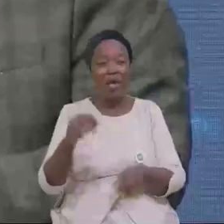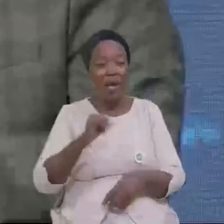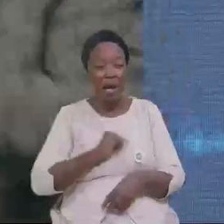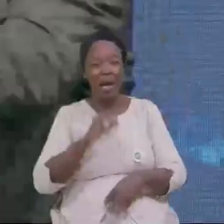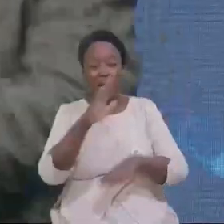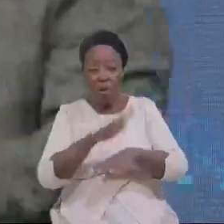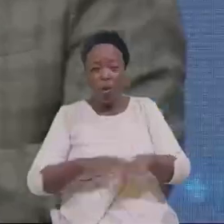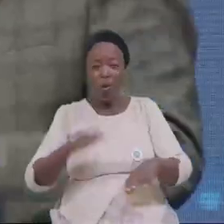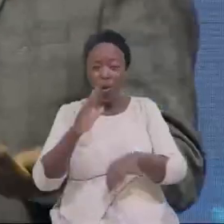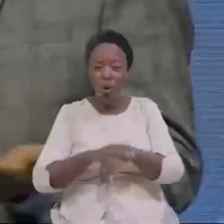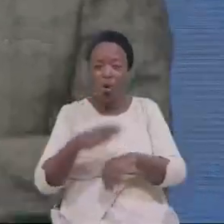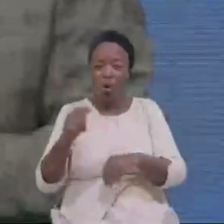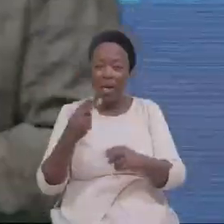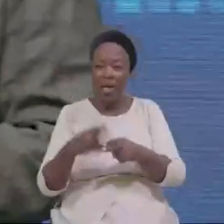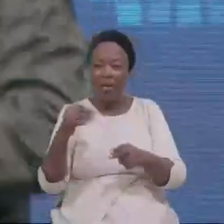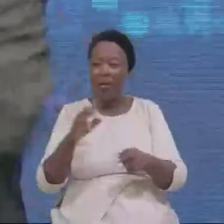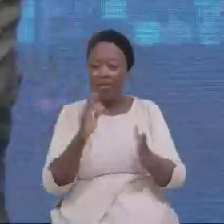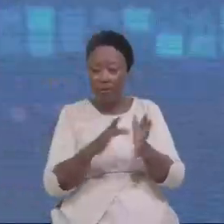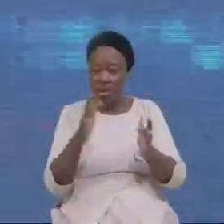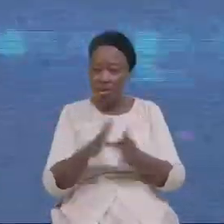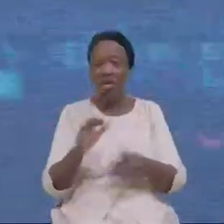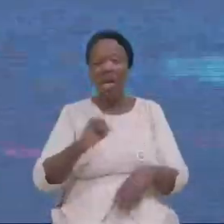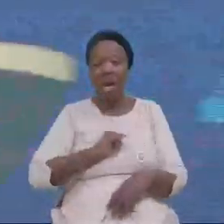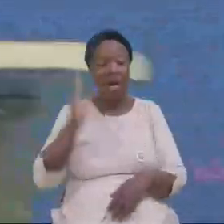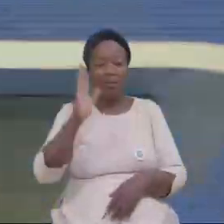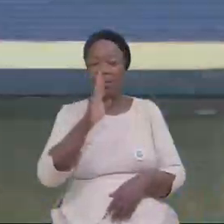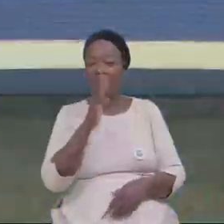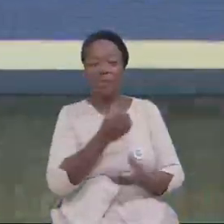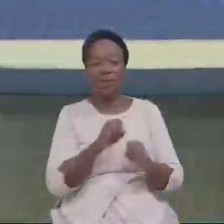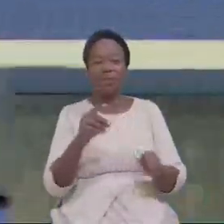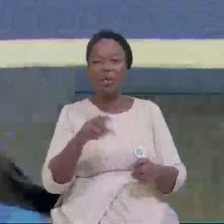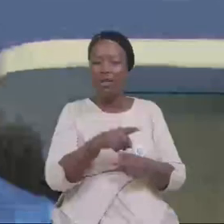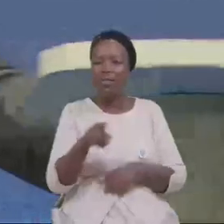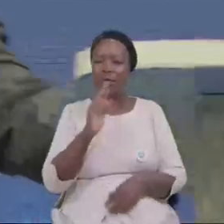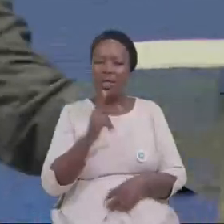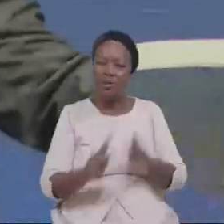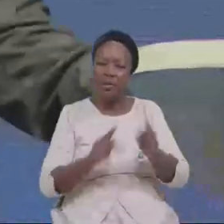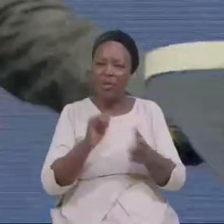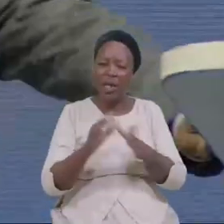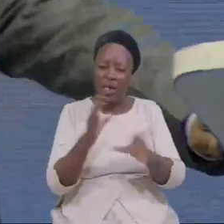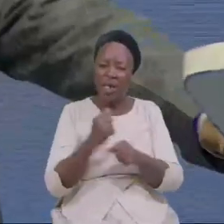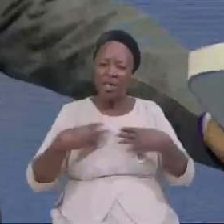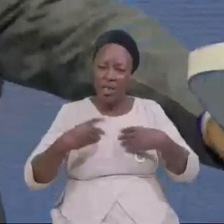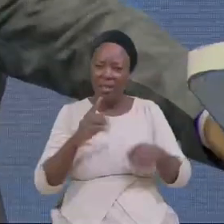Quand ils invoquent le nom de Jésus, ils seront sauvés. C'est ceux-là qui sont guéris.